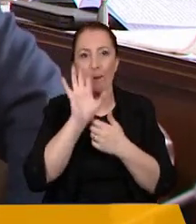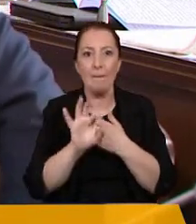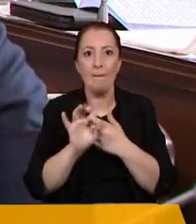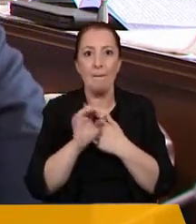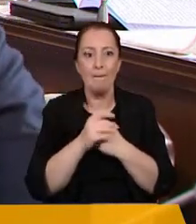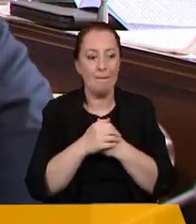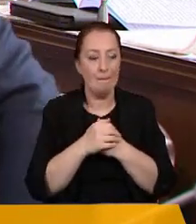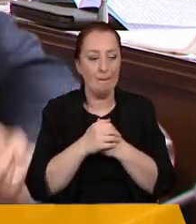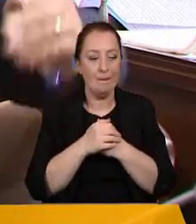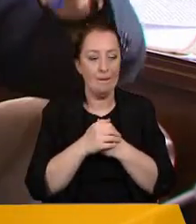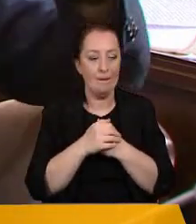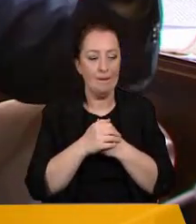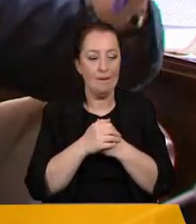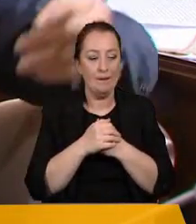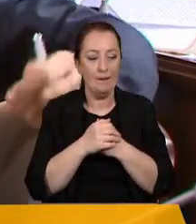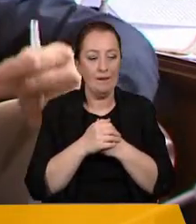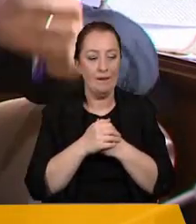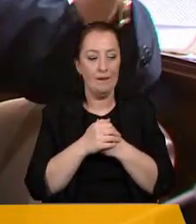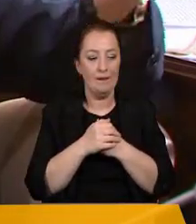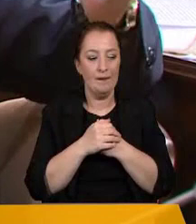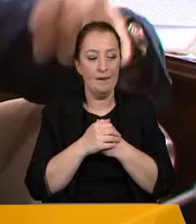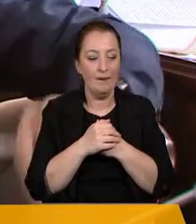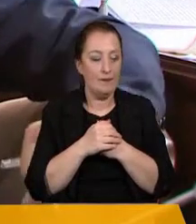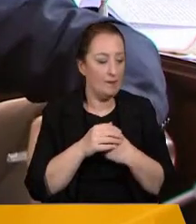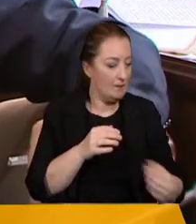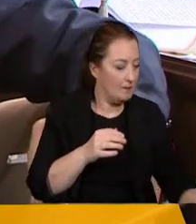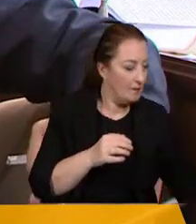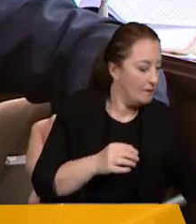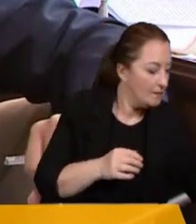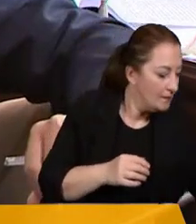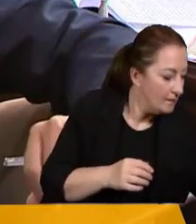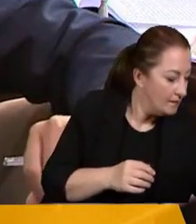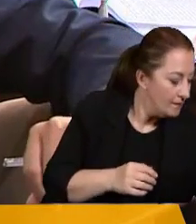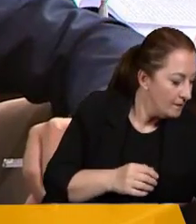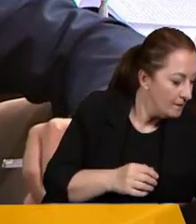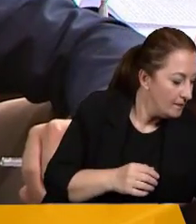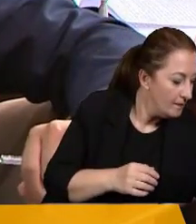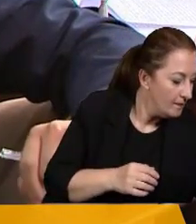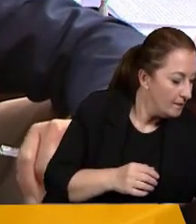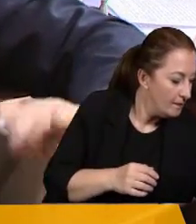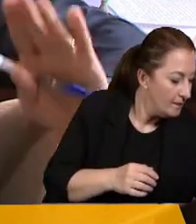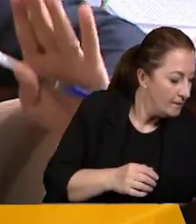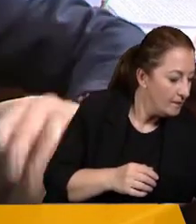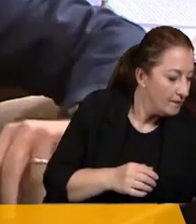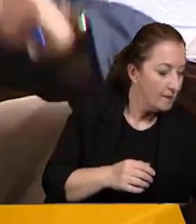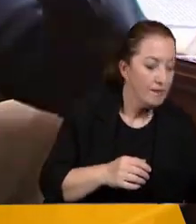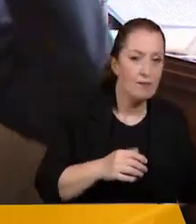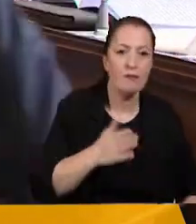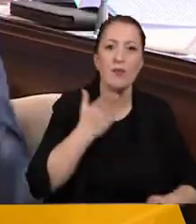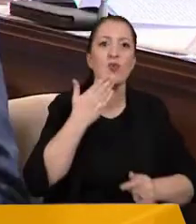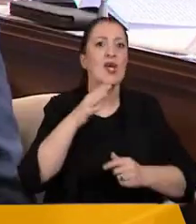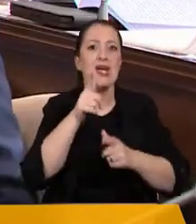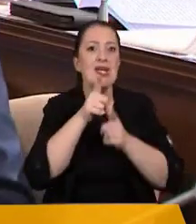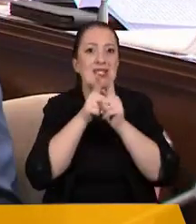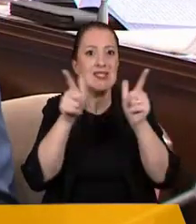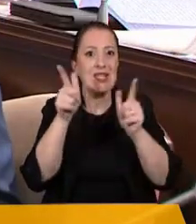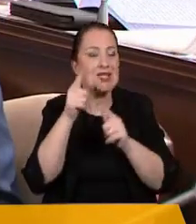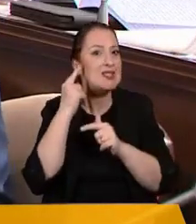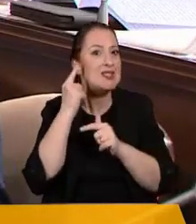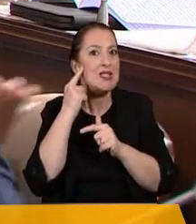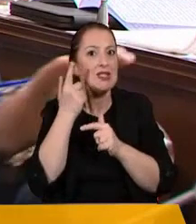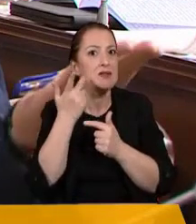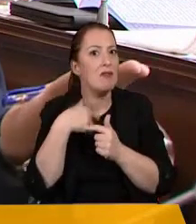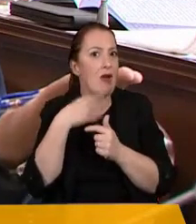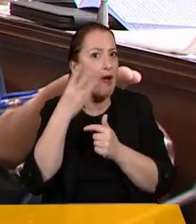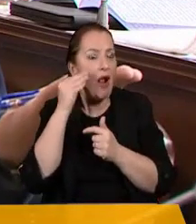Yok yok. Hayır hayır. Sesini duyayım biraz. Söyleyin ne söyleyeceksiniz. Yok yok. Sesini açar mısınız? Bir söylesin.